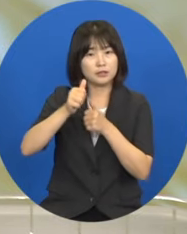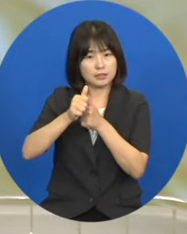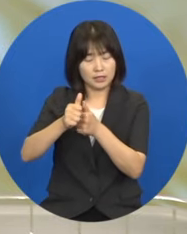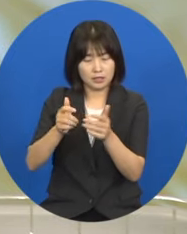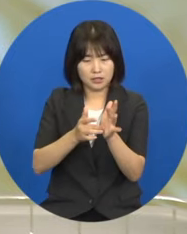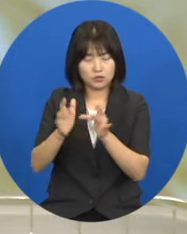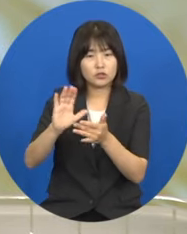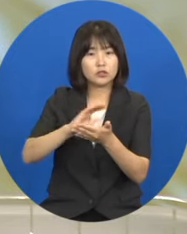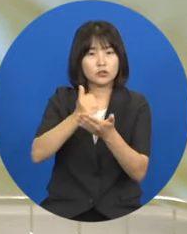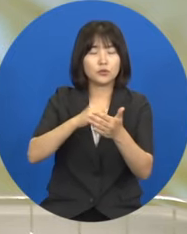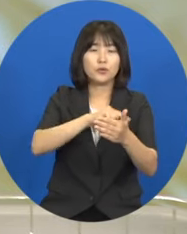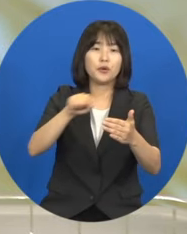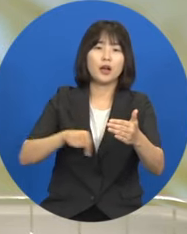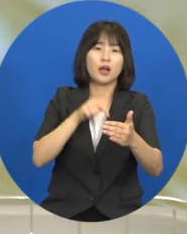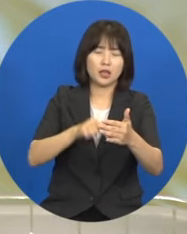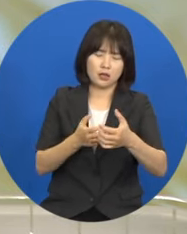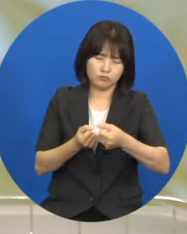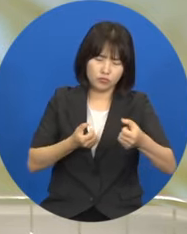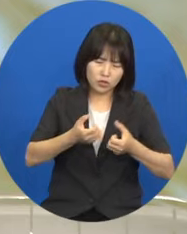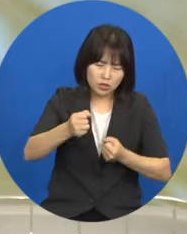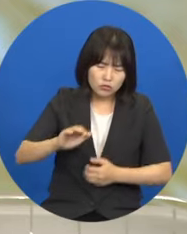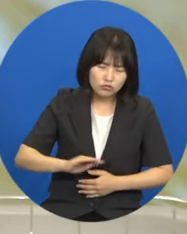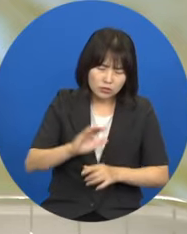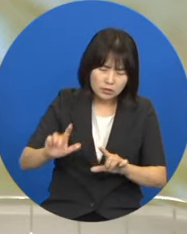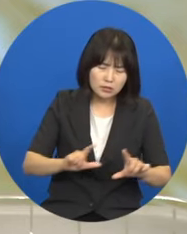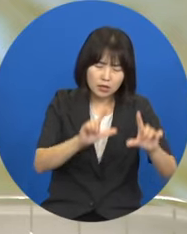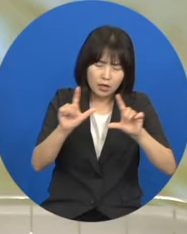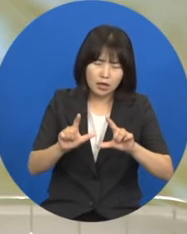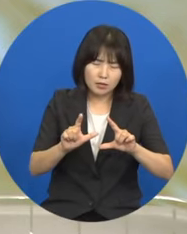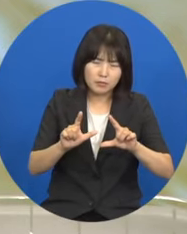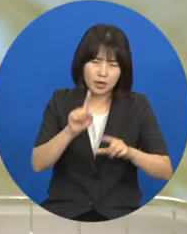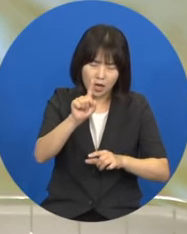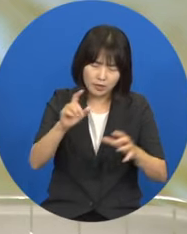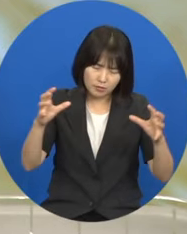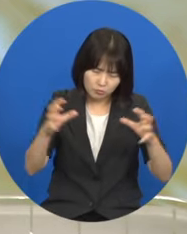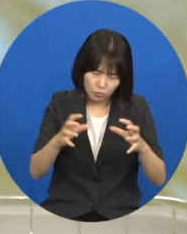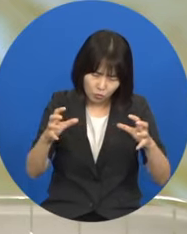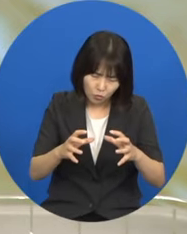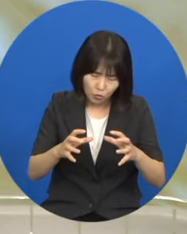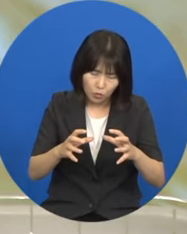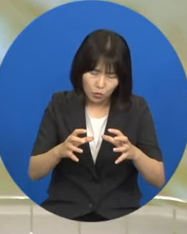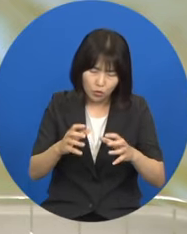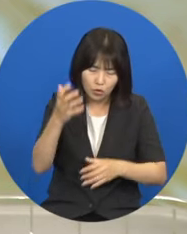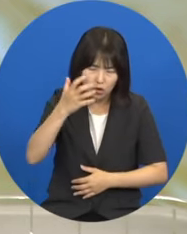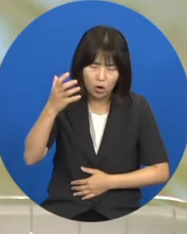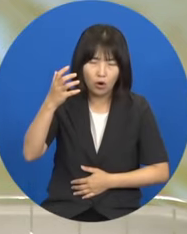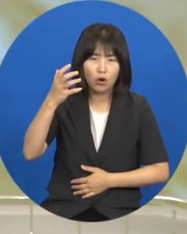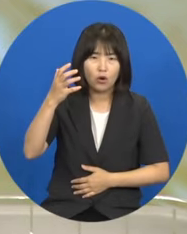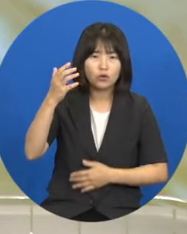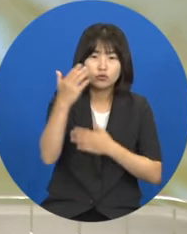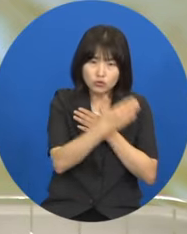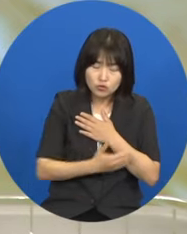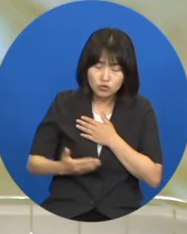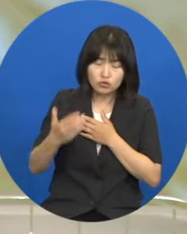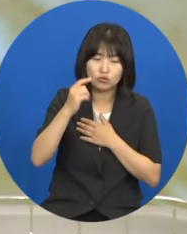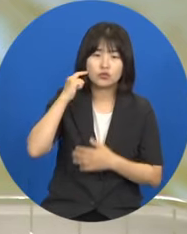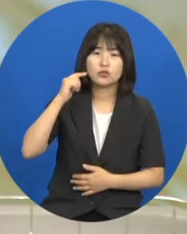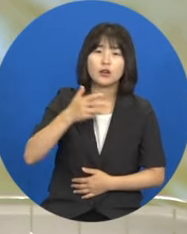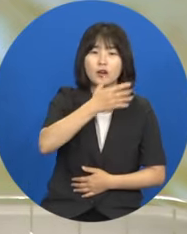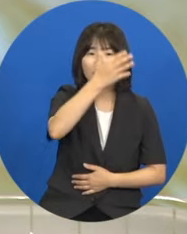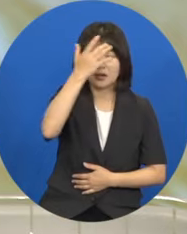그리스도 안에서 분열된 우리의 삶이 하나로 모아지고 영혼육이 아름답게 조화를